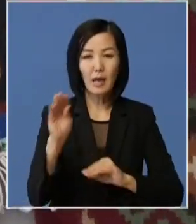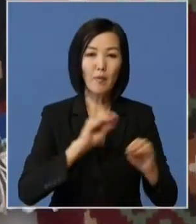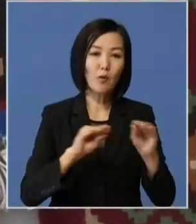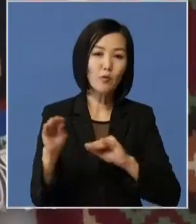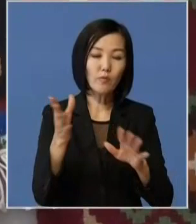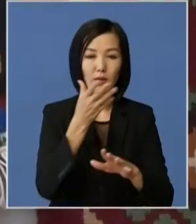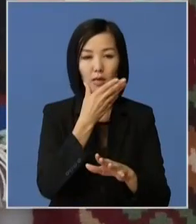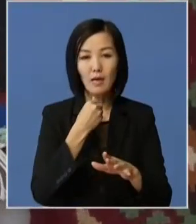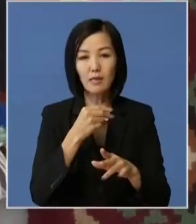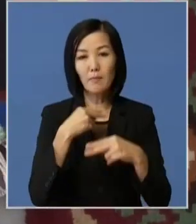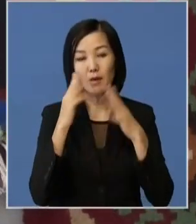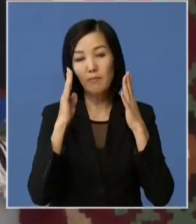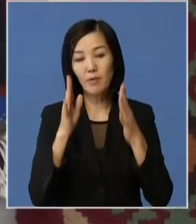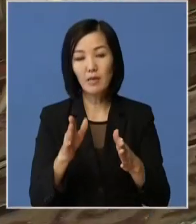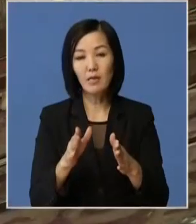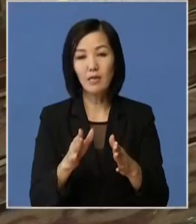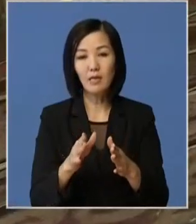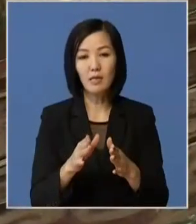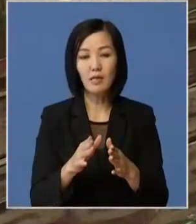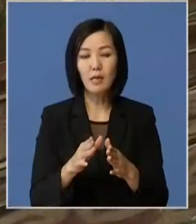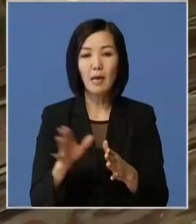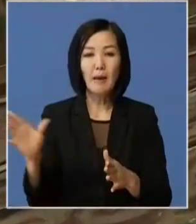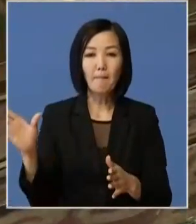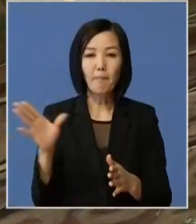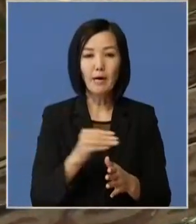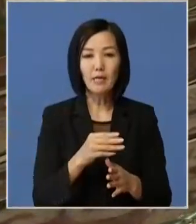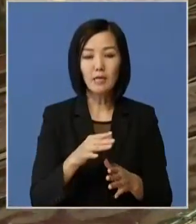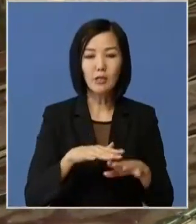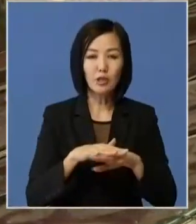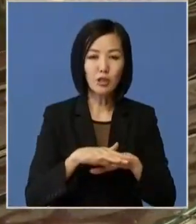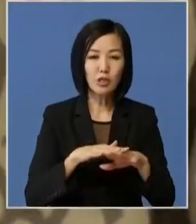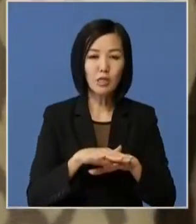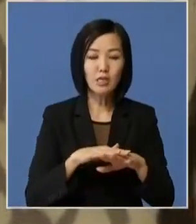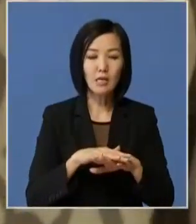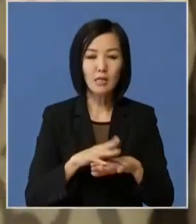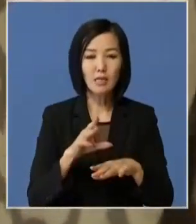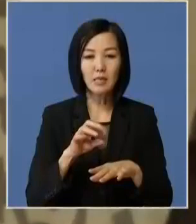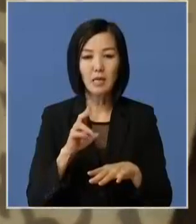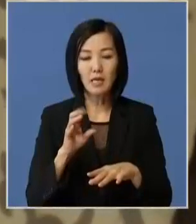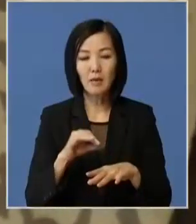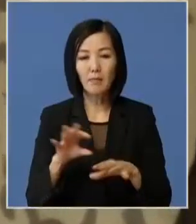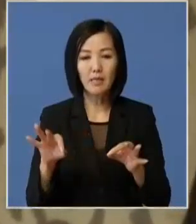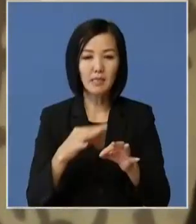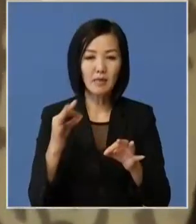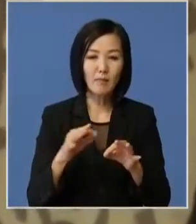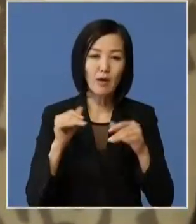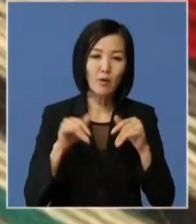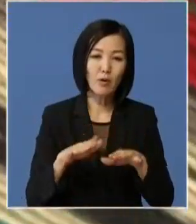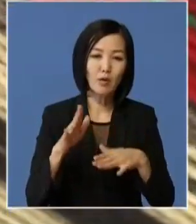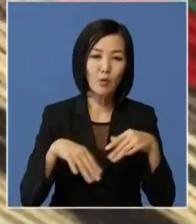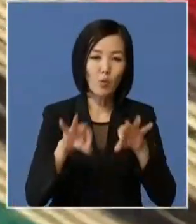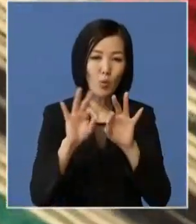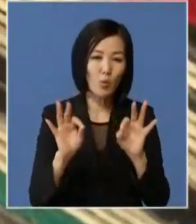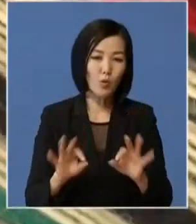берген. Қанатына сай түңдігімен үзігін туырлығын басып, шиін тоқитын болған. Текемет кілемі, сырмақ алашасы тағы бар.